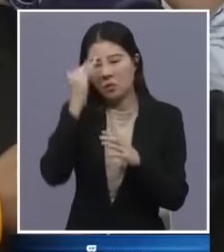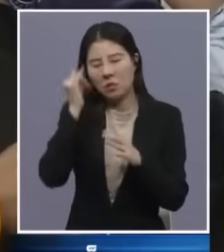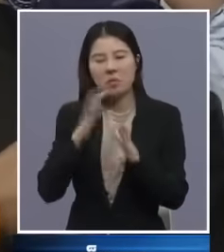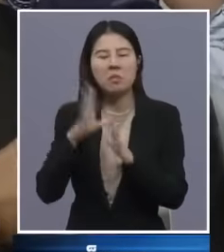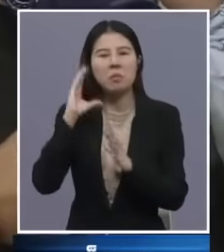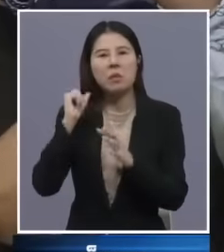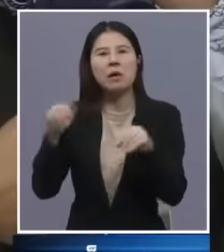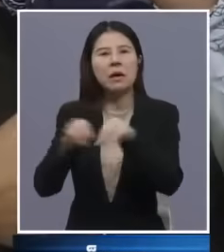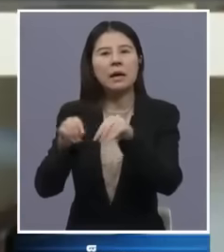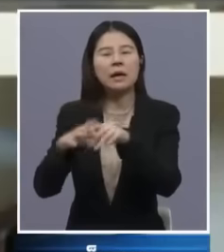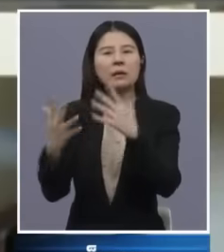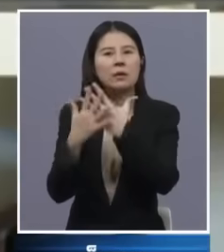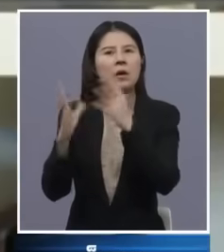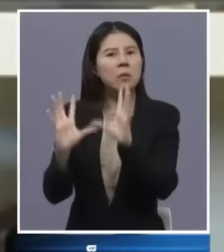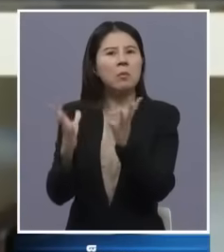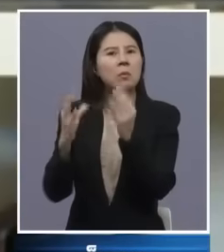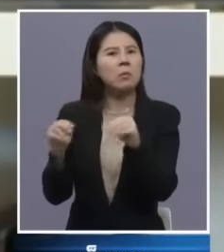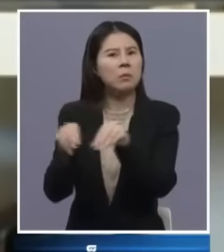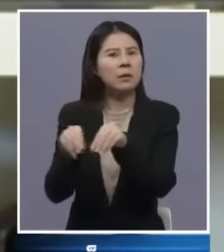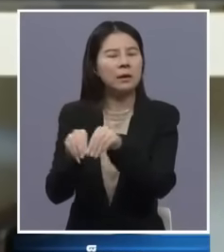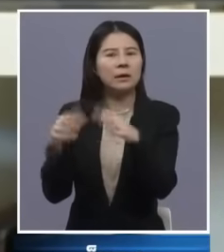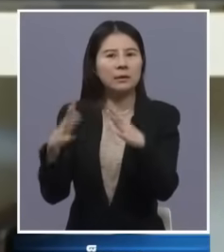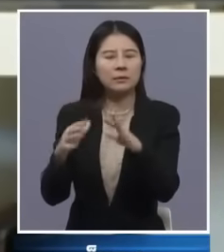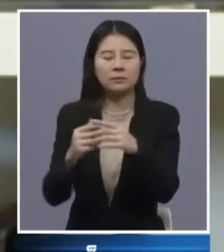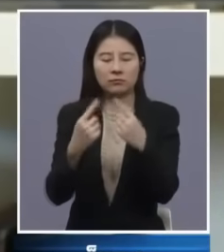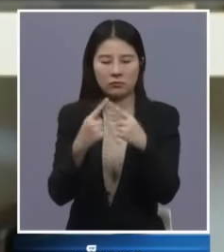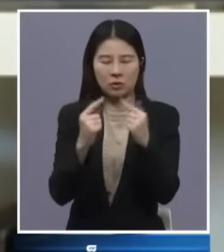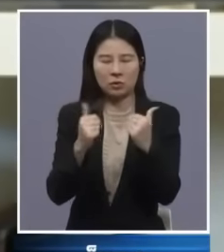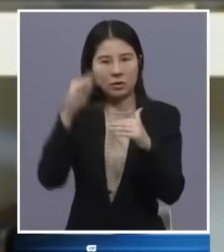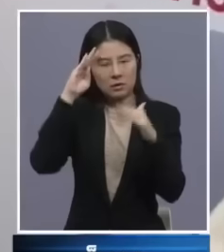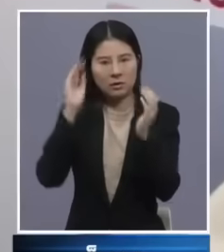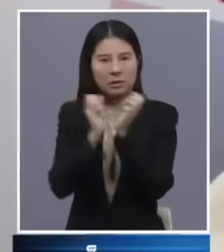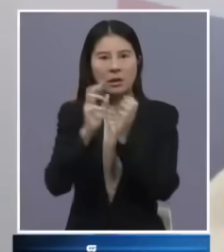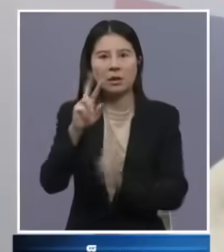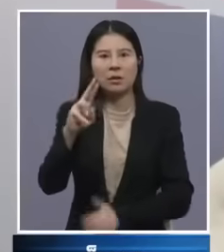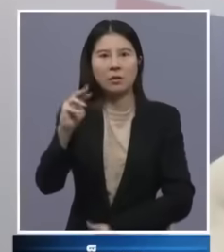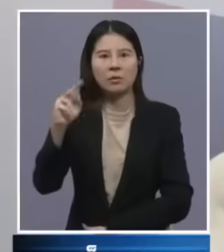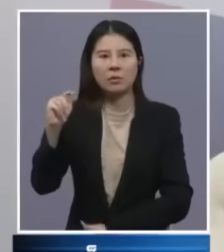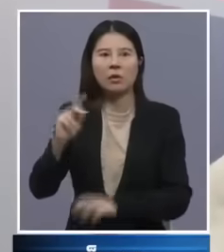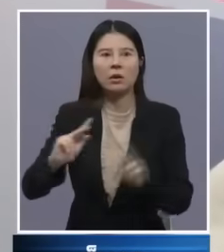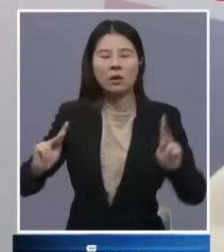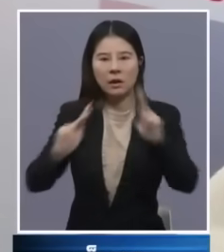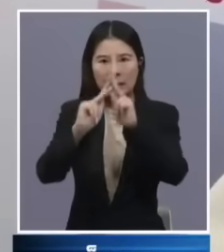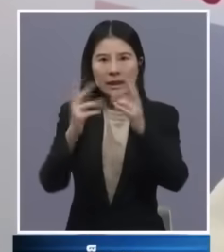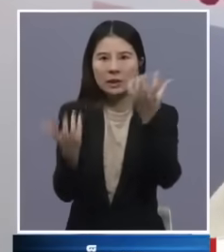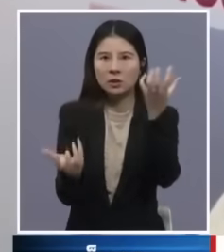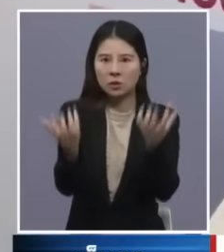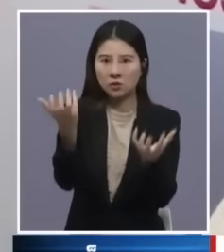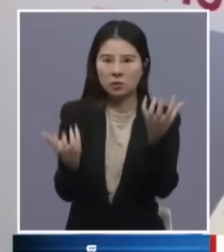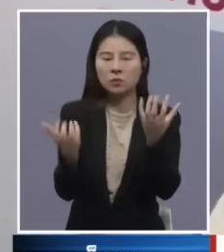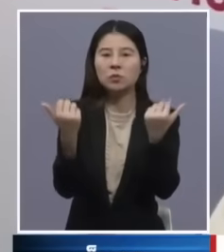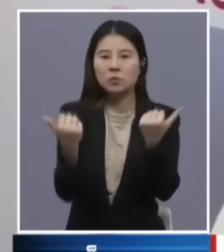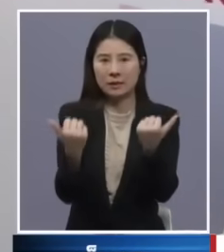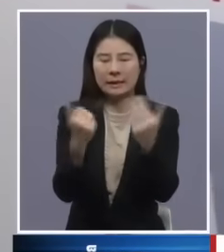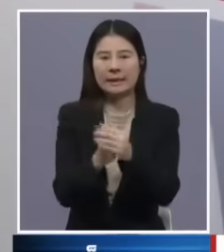นี้คนที่ออกมาให้ข้อมูลคือพันตำรวจเอกทวีสอดส่องรัฐมนตรีว่าการกระทรวงยุติธรรมนะฮะบอกกรณีของคุณทักษิ